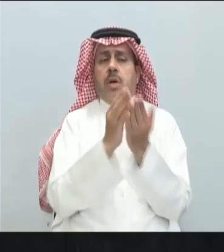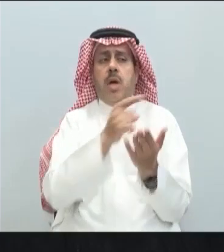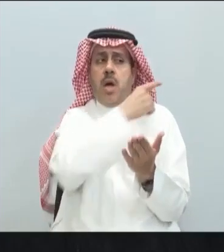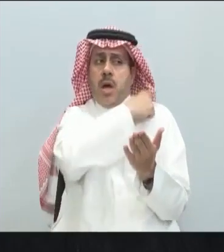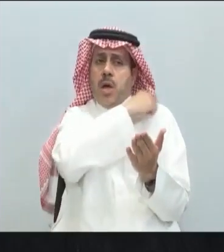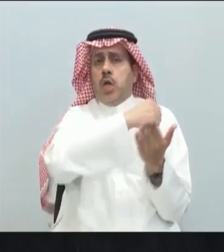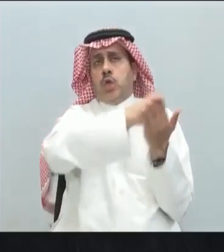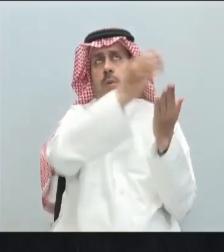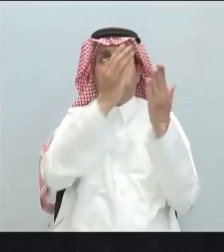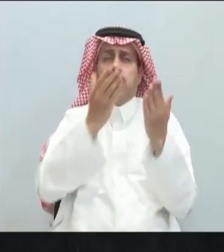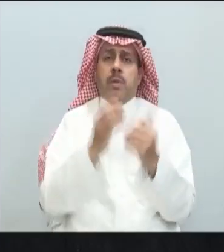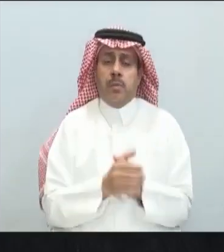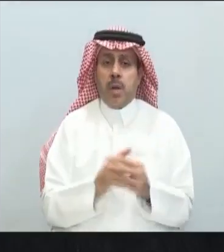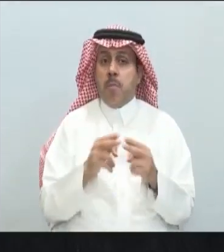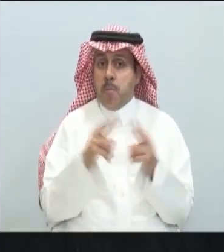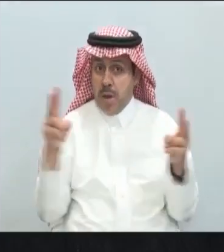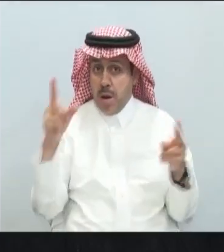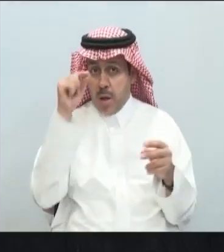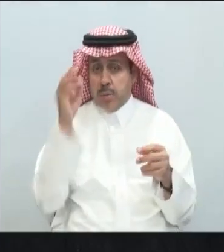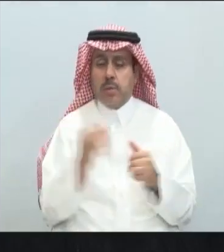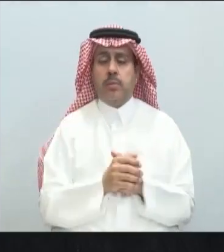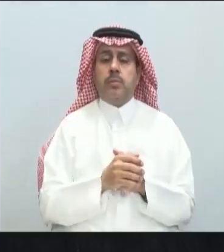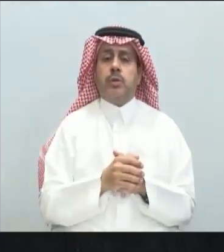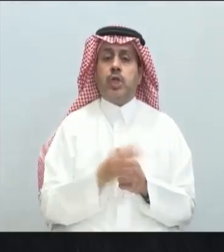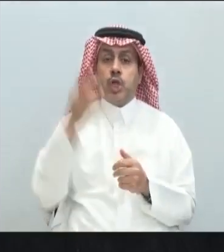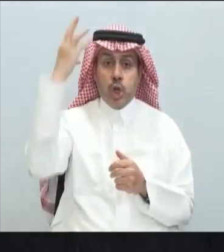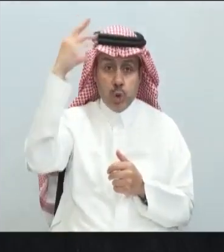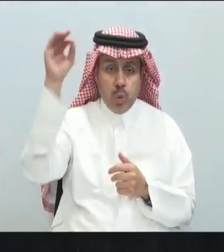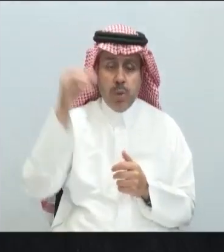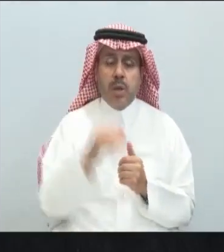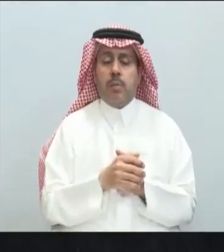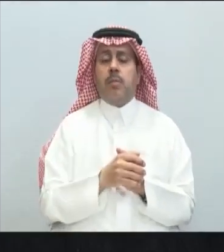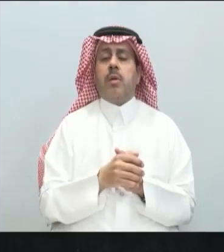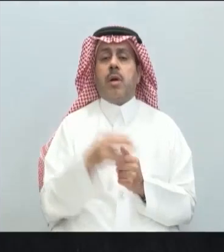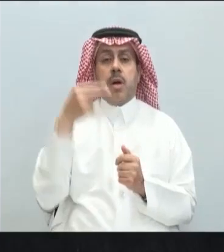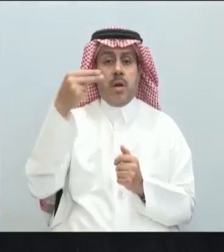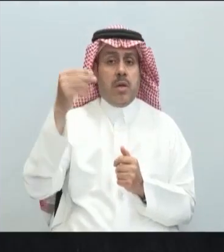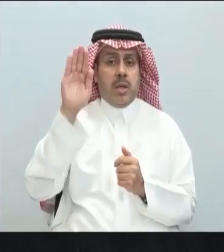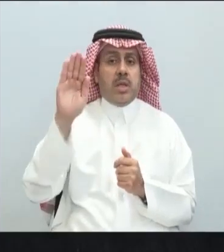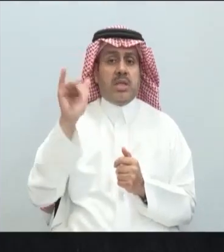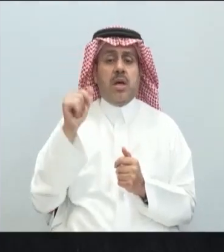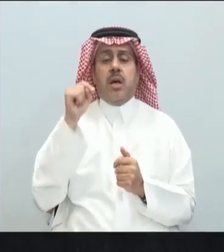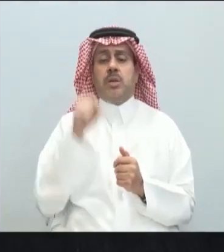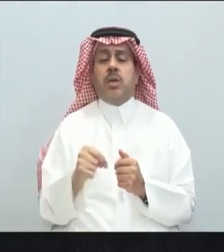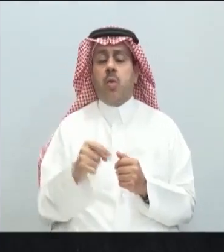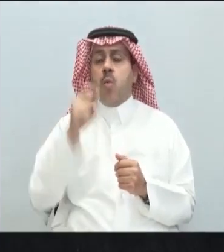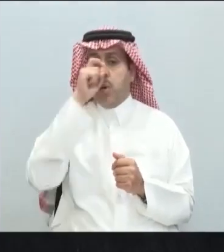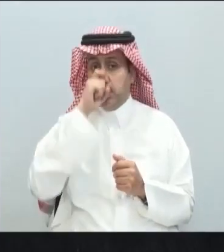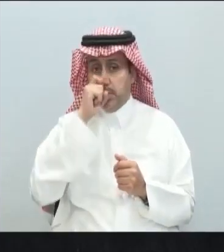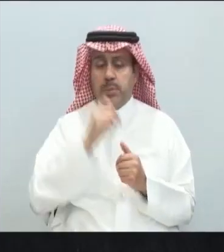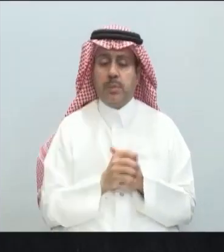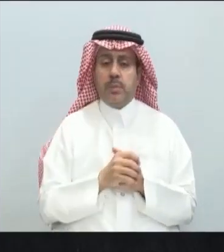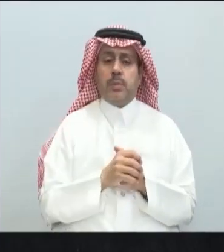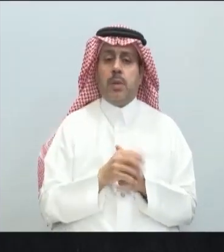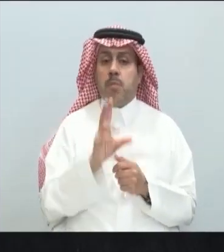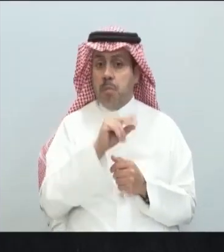عليهم فهنا بين جل وعلا انه يتوب عليهم لان عسى في كتاب الله تعالى واجبه كما قال